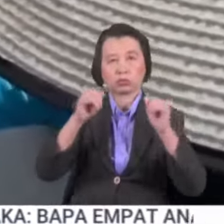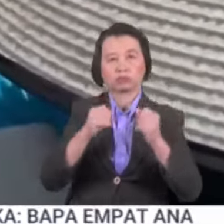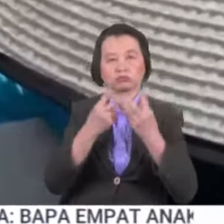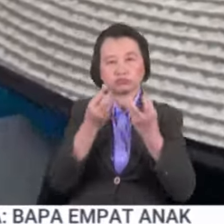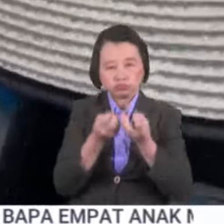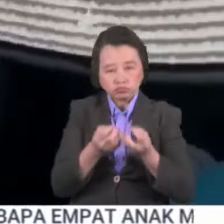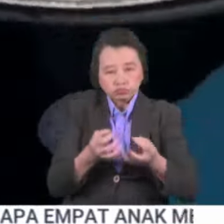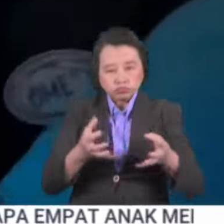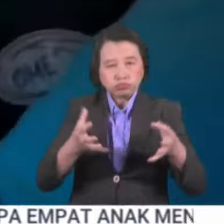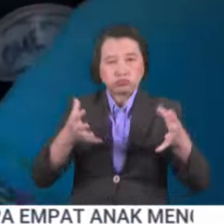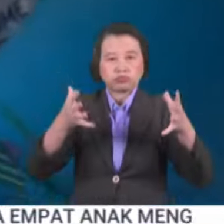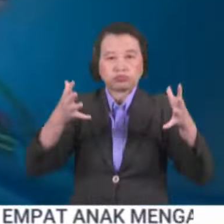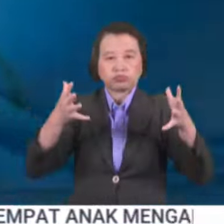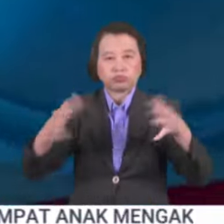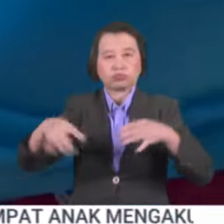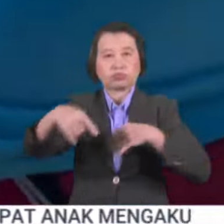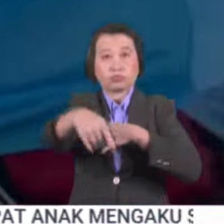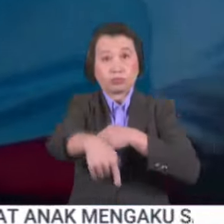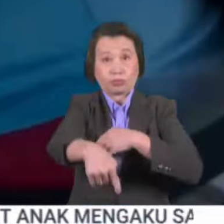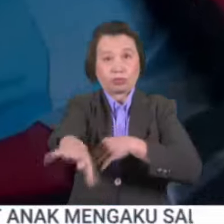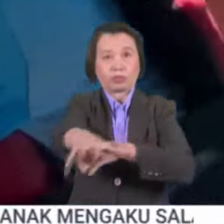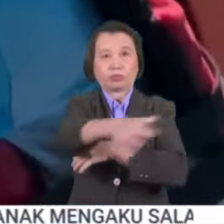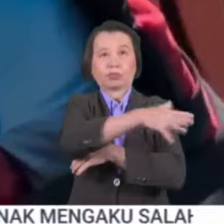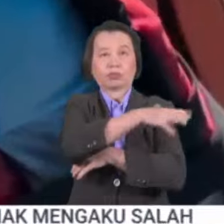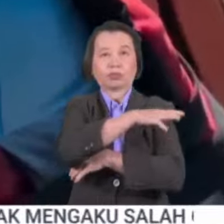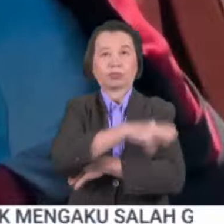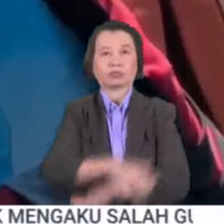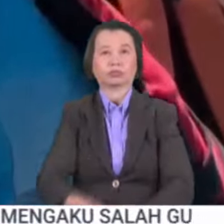dibiak semula ke habitat semula jadi.